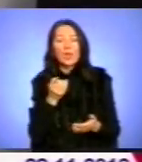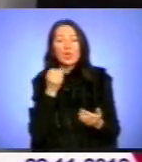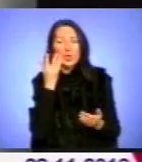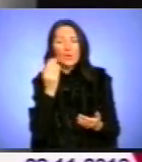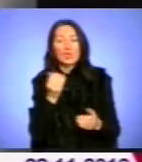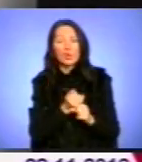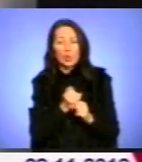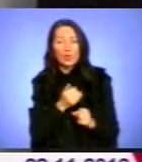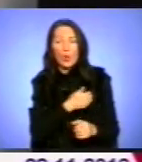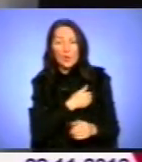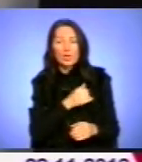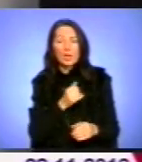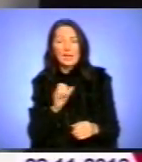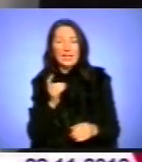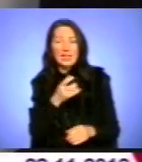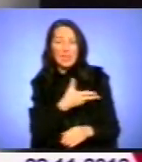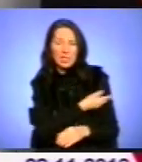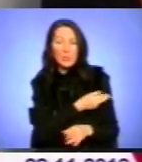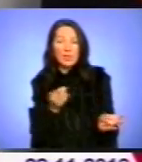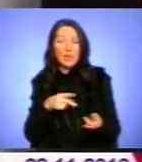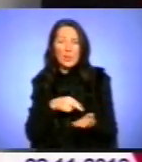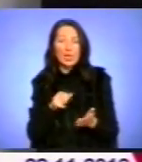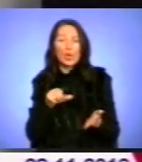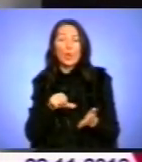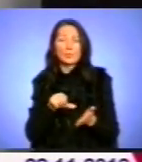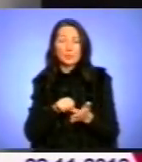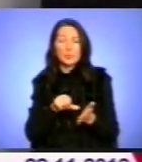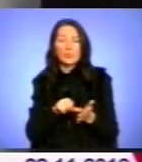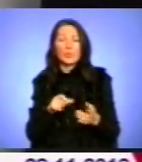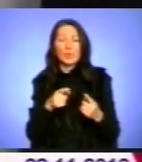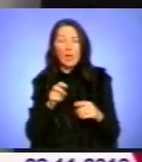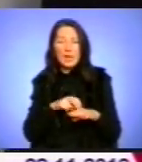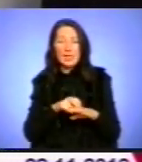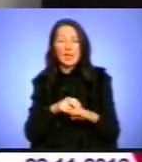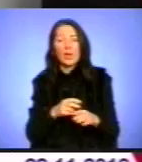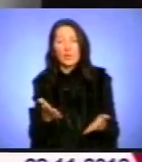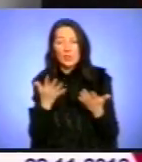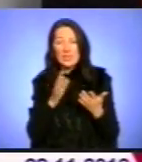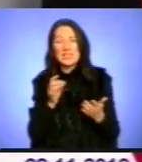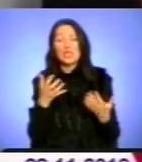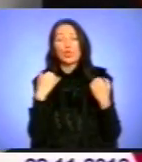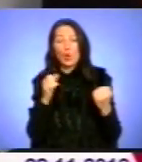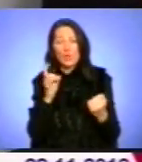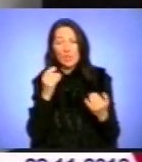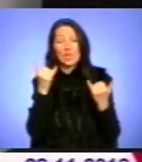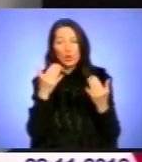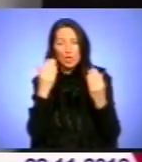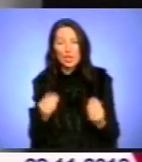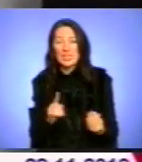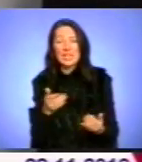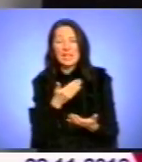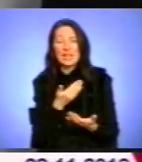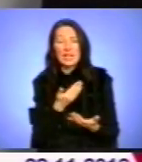дитині щеплення, ви, зокрема, повинні підійти до дільничного лікаря, з'ясувати, чи здорова на сьогоднішній день ваша дитина, чи